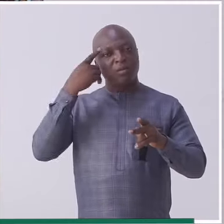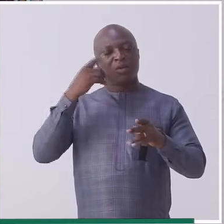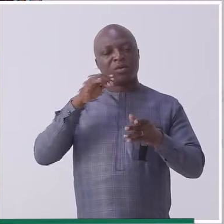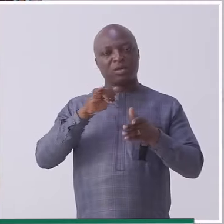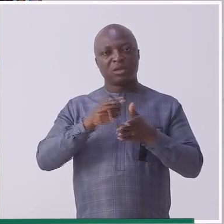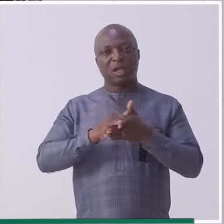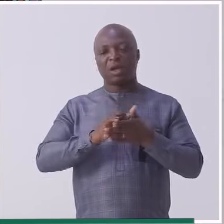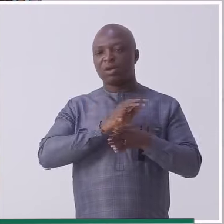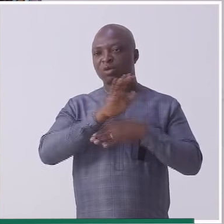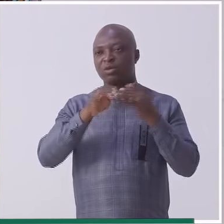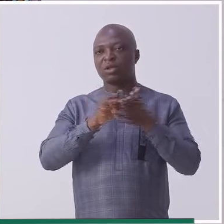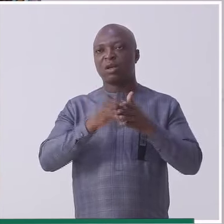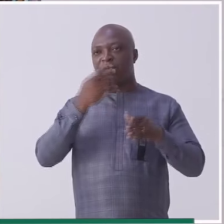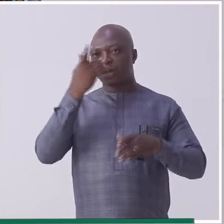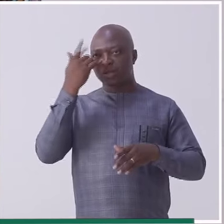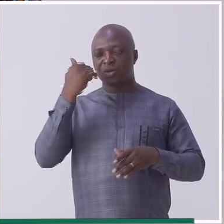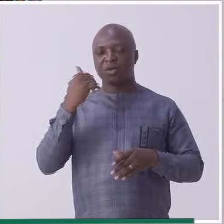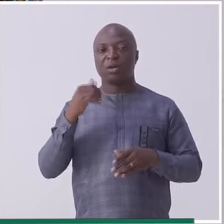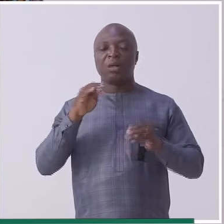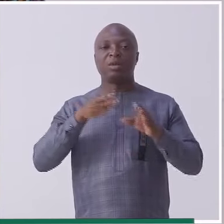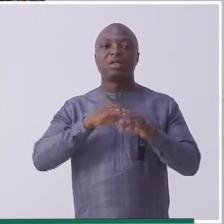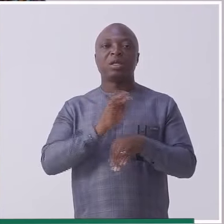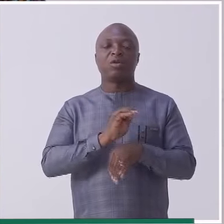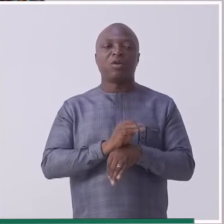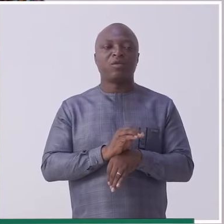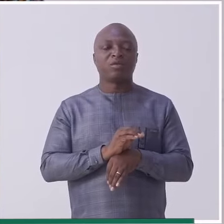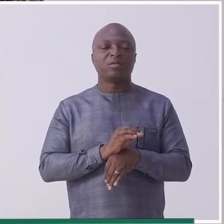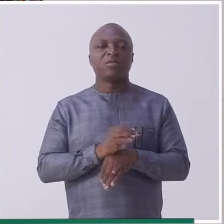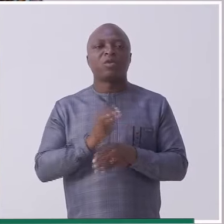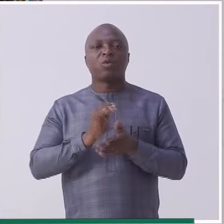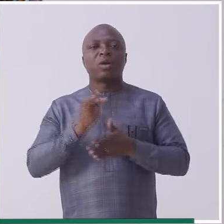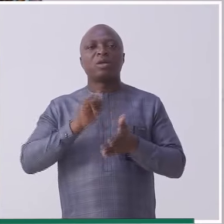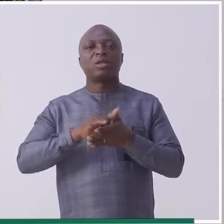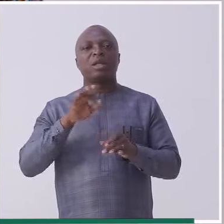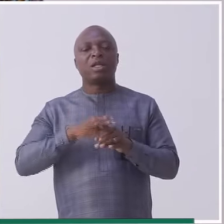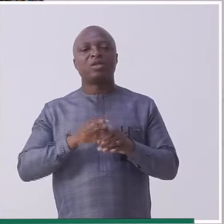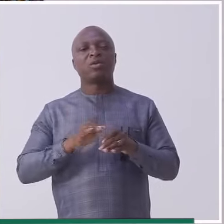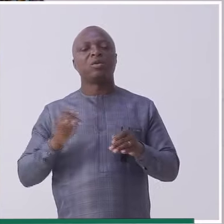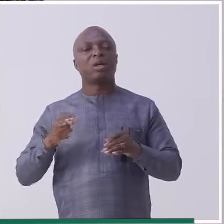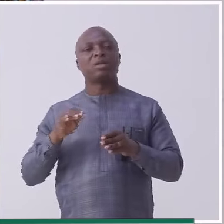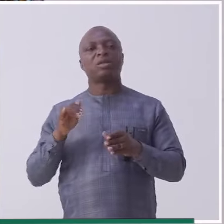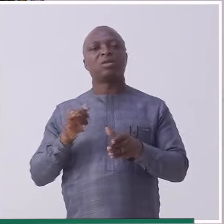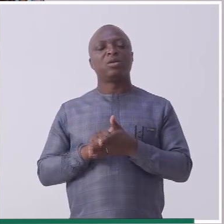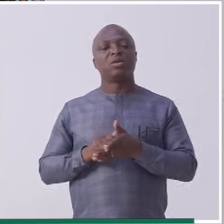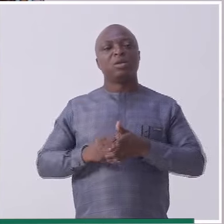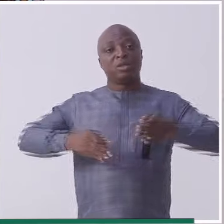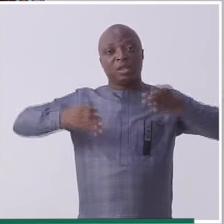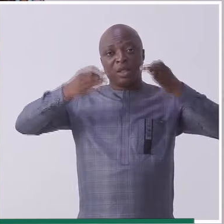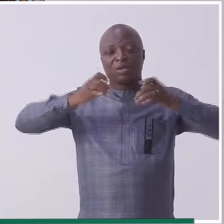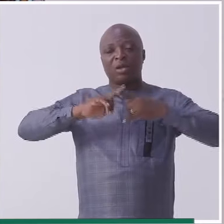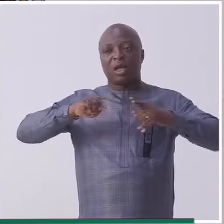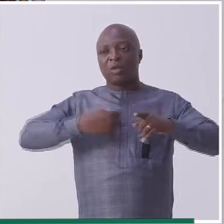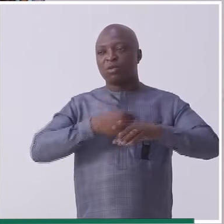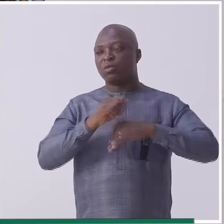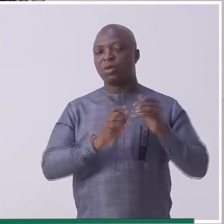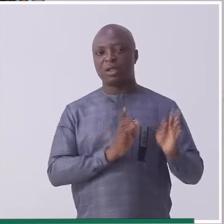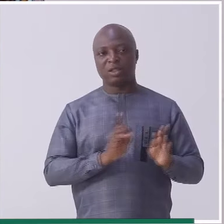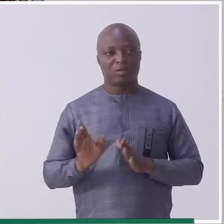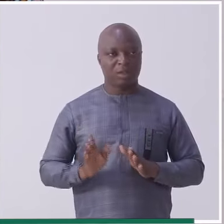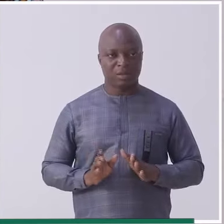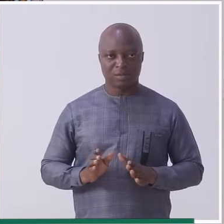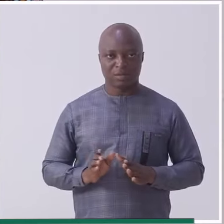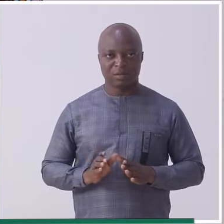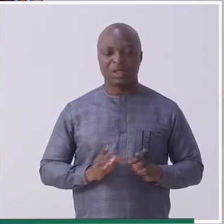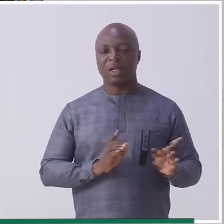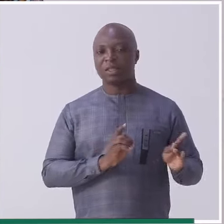ce que la ministre vient de dire, je crois que cette élection nous lance un défi à tous, c'est celui de la discipline.